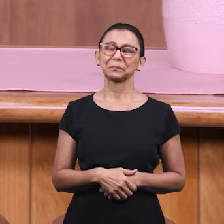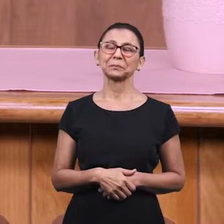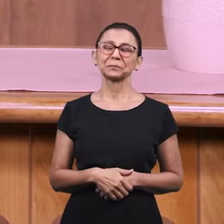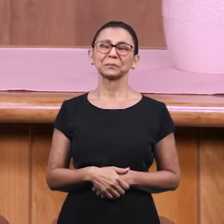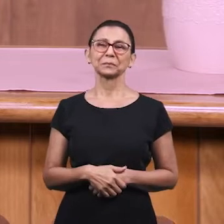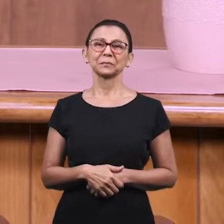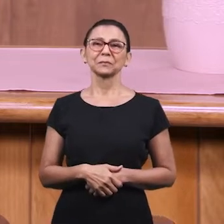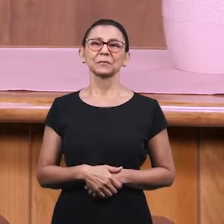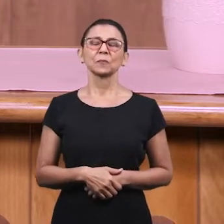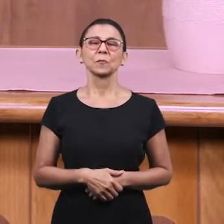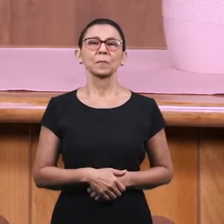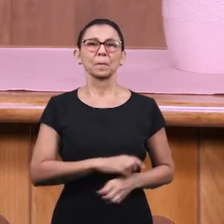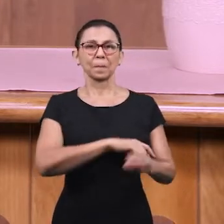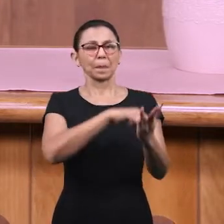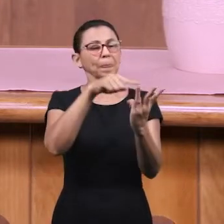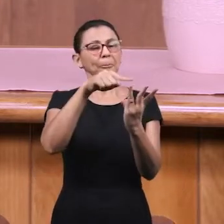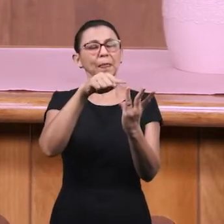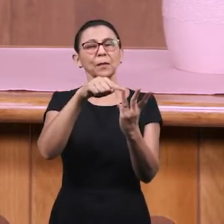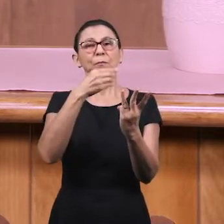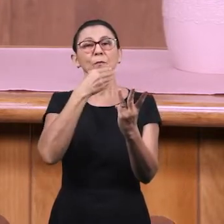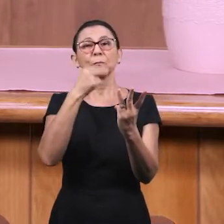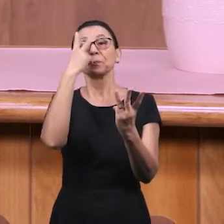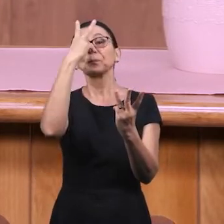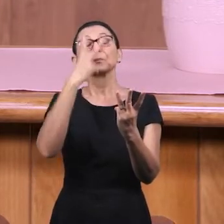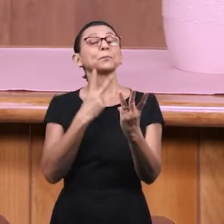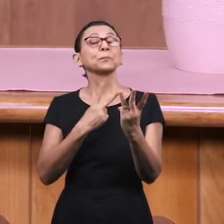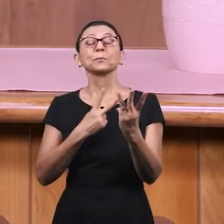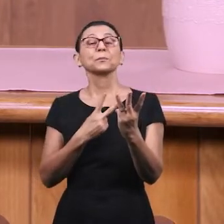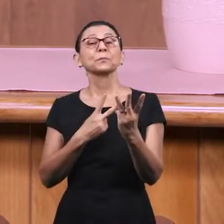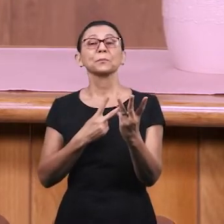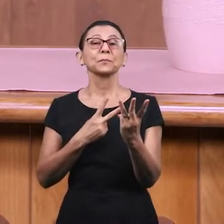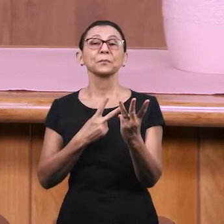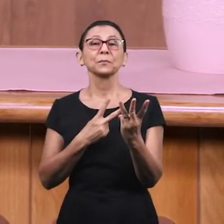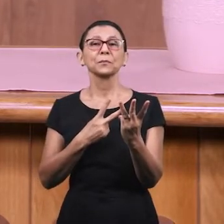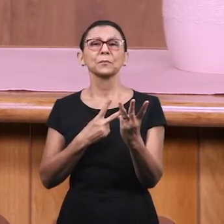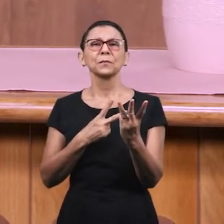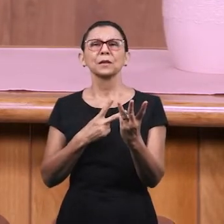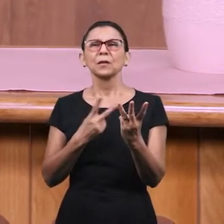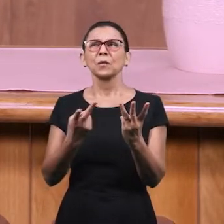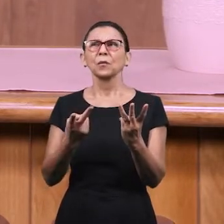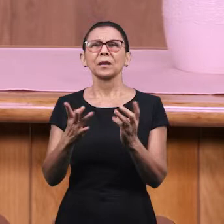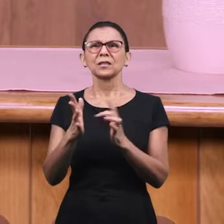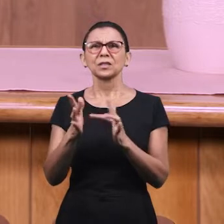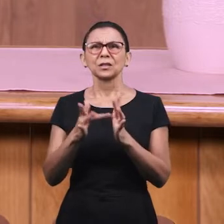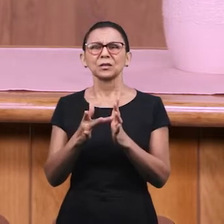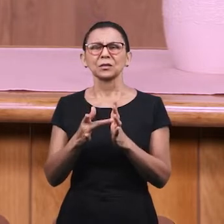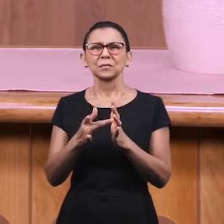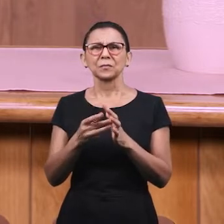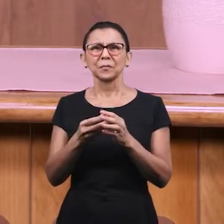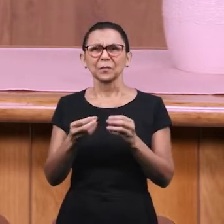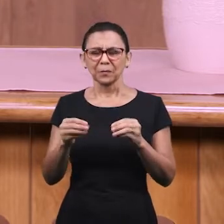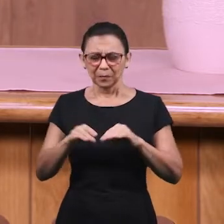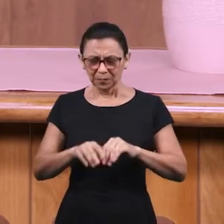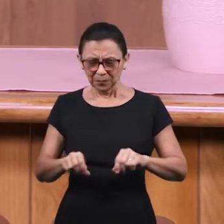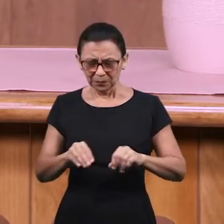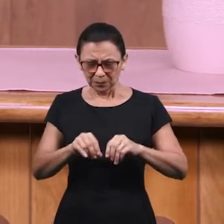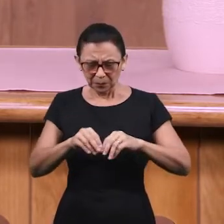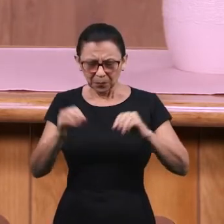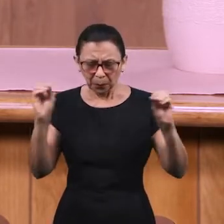Здесь вот и третий слепой. Почему Иисус плюнул на землю,